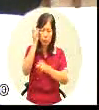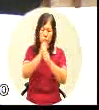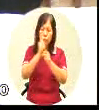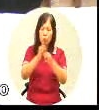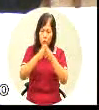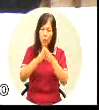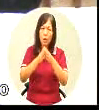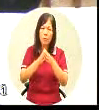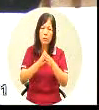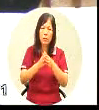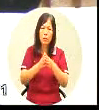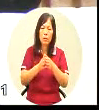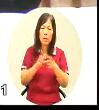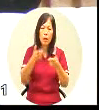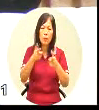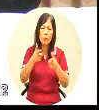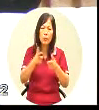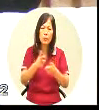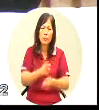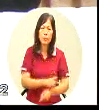该有